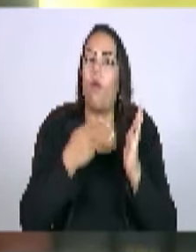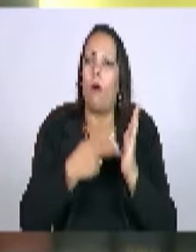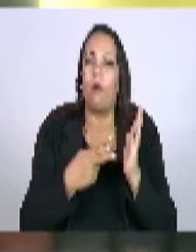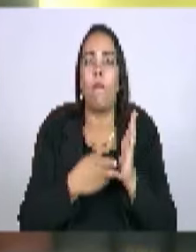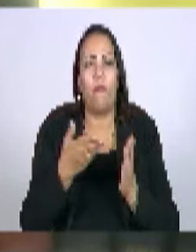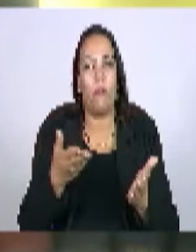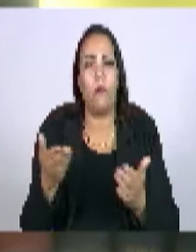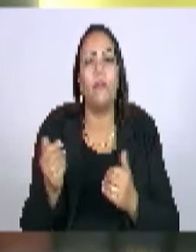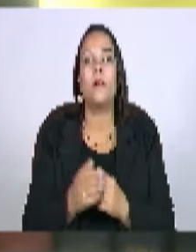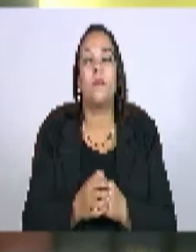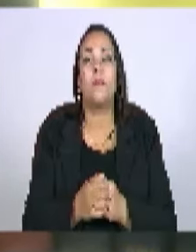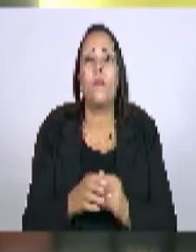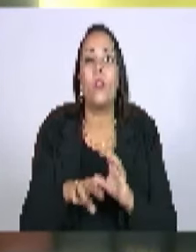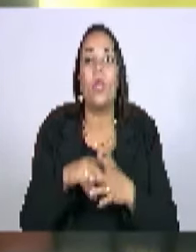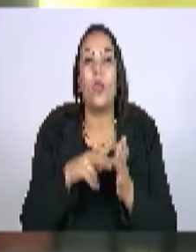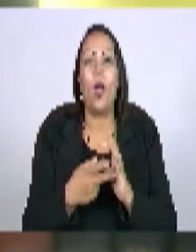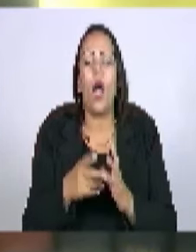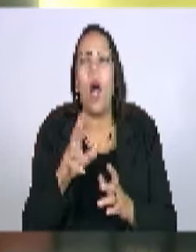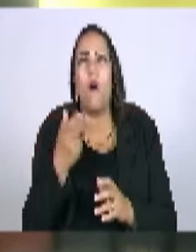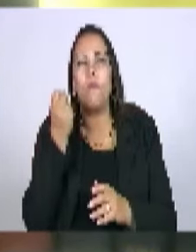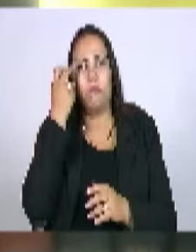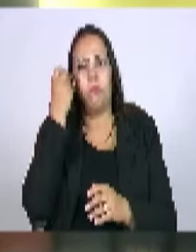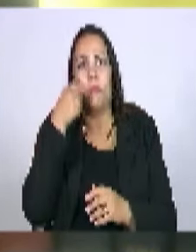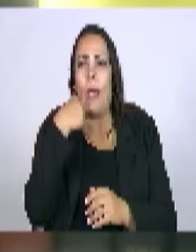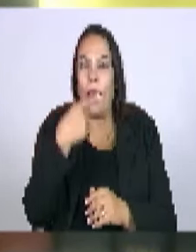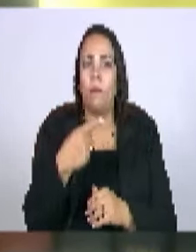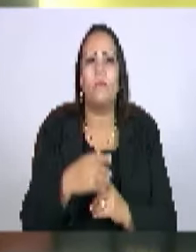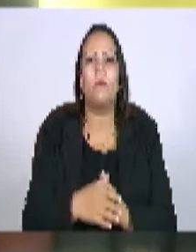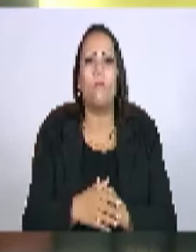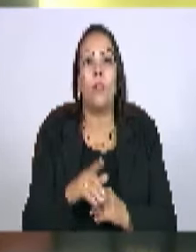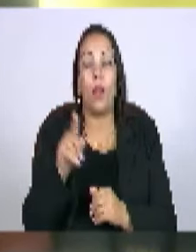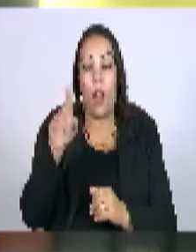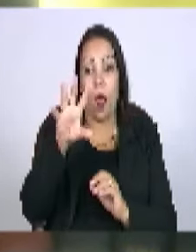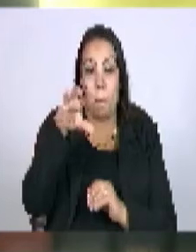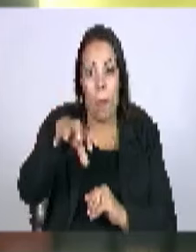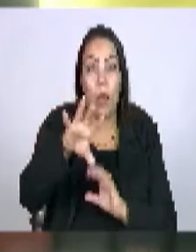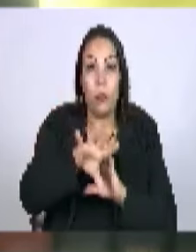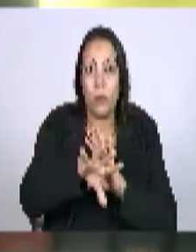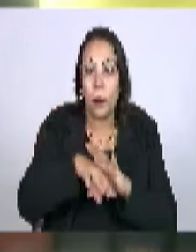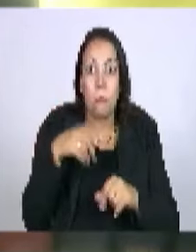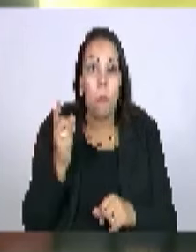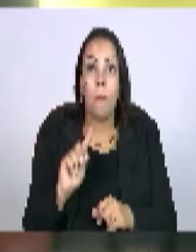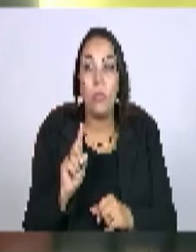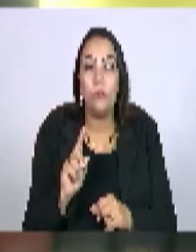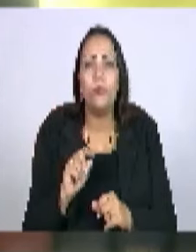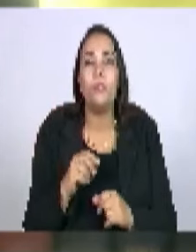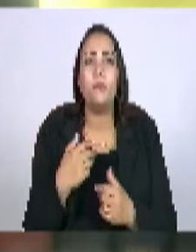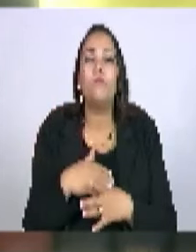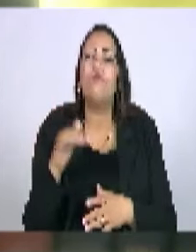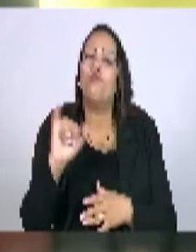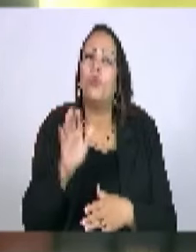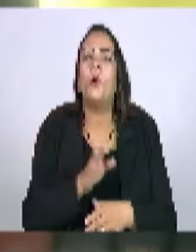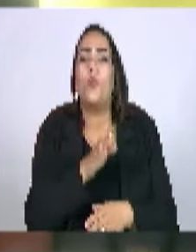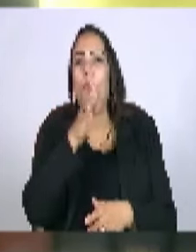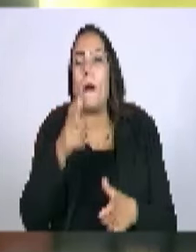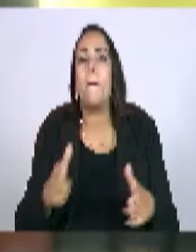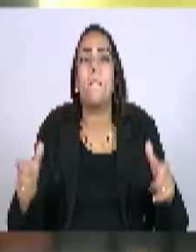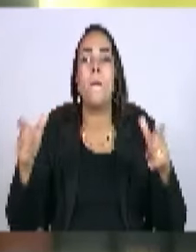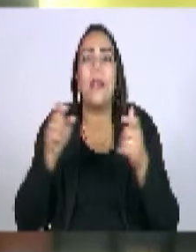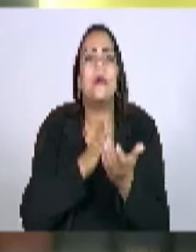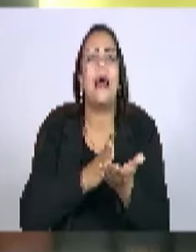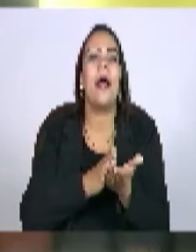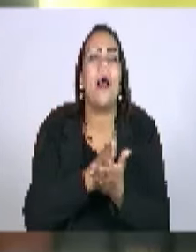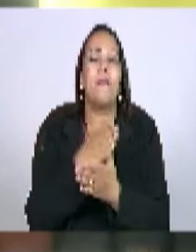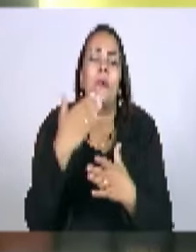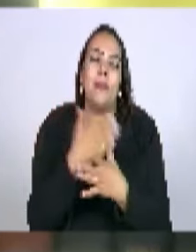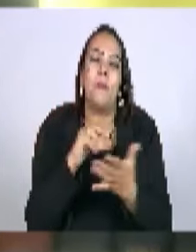بتتخرط سواء او فتاوى واذا لم تنفذها الدول ممكن تلجا لمجلس الامن لاتخاذ قرارات